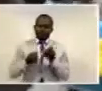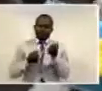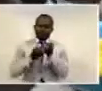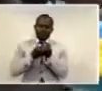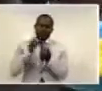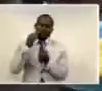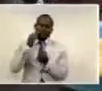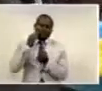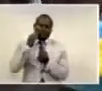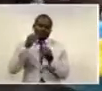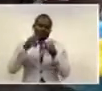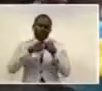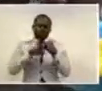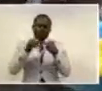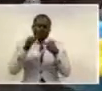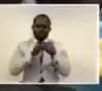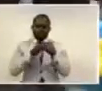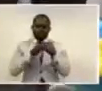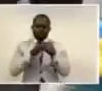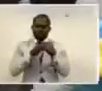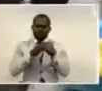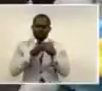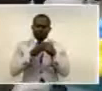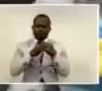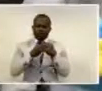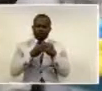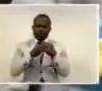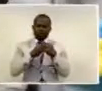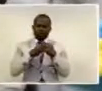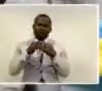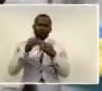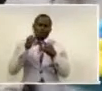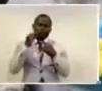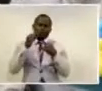inkunga miliyoni 78